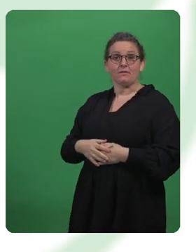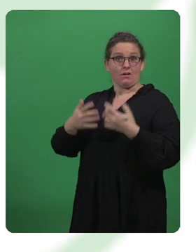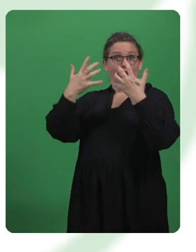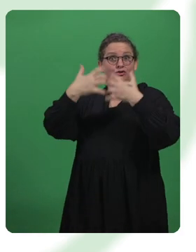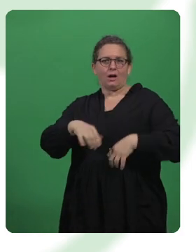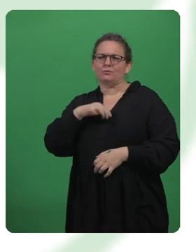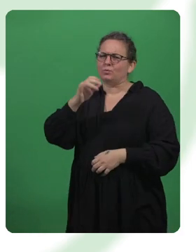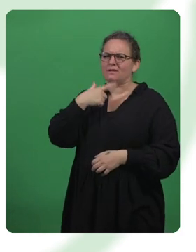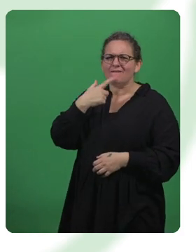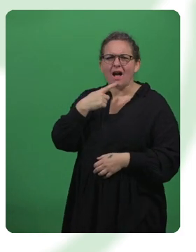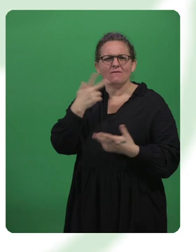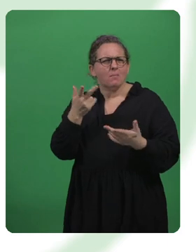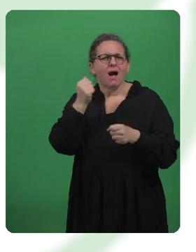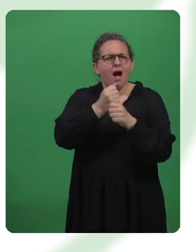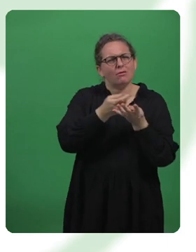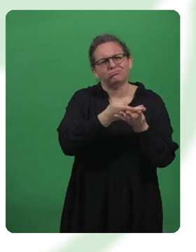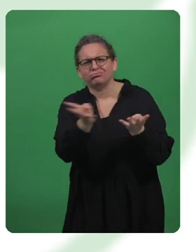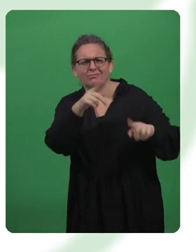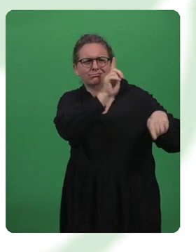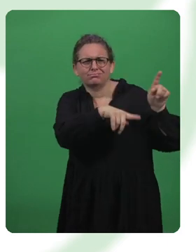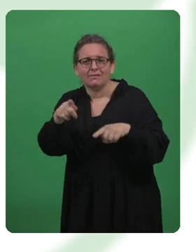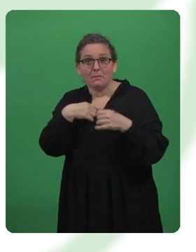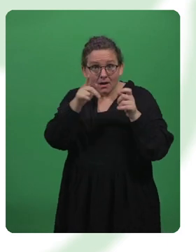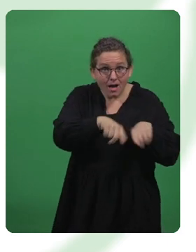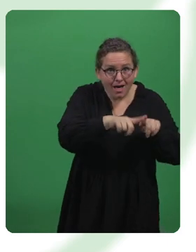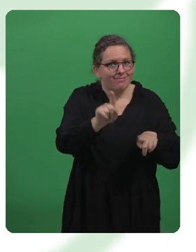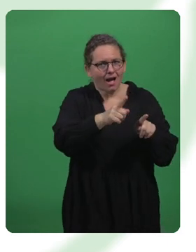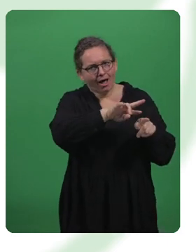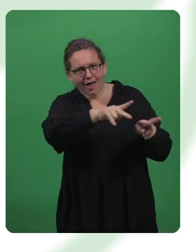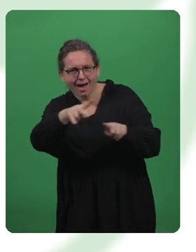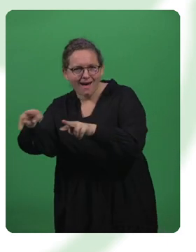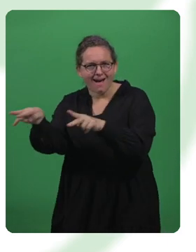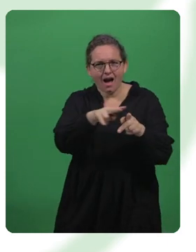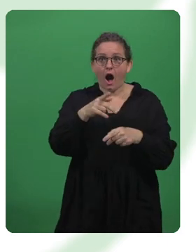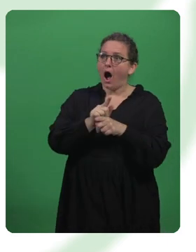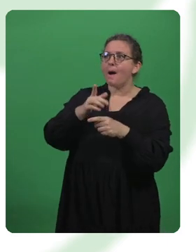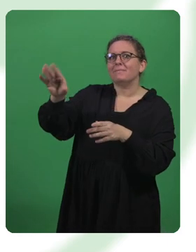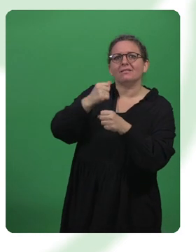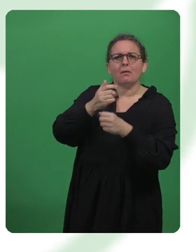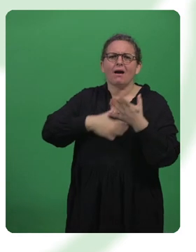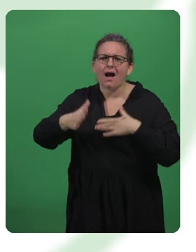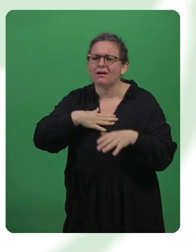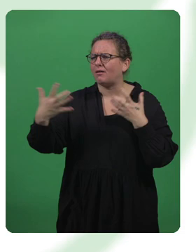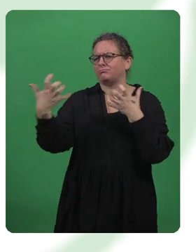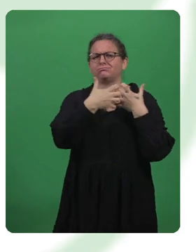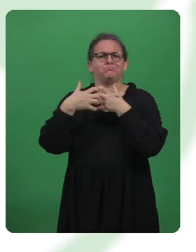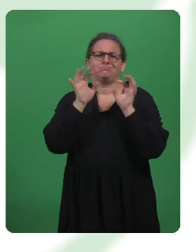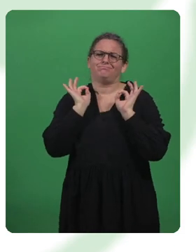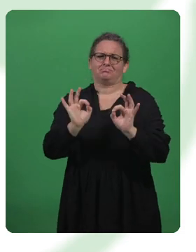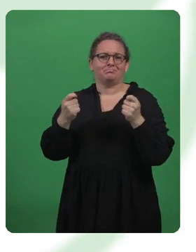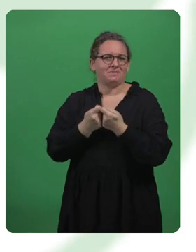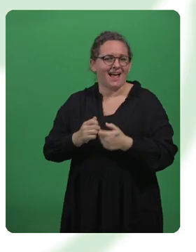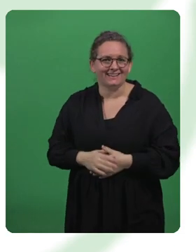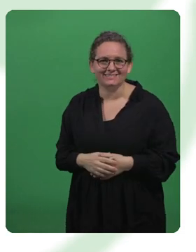Trumpf gefällt mir, dass die Arbeit sehr vielfältig ist, nicht immer das Gleiche ist, dass die Mitarbeiter sehr angenehm sind und alles perfekt